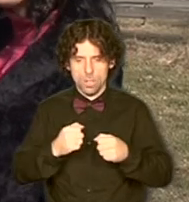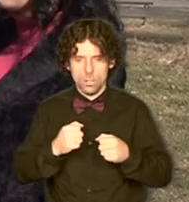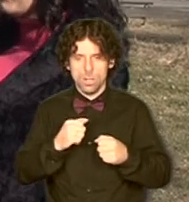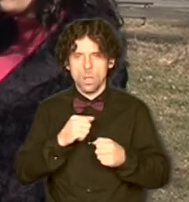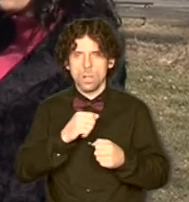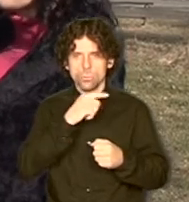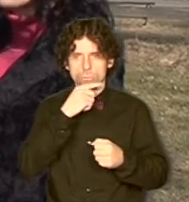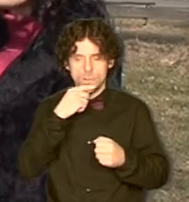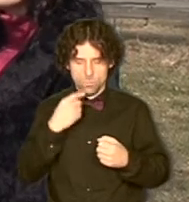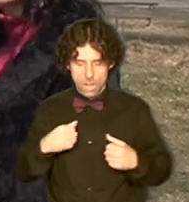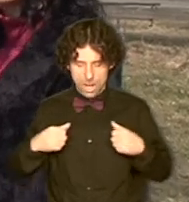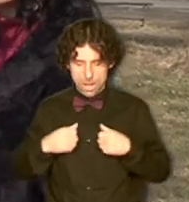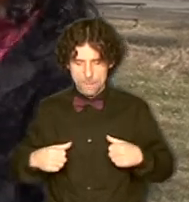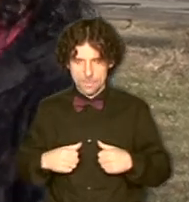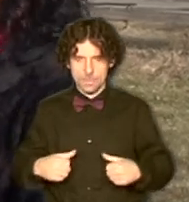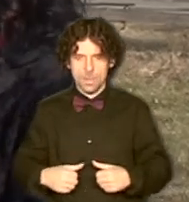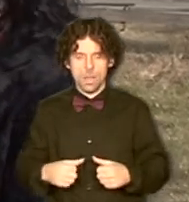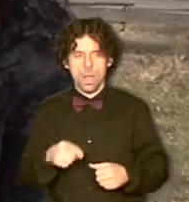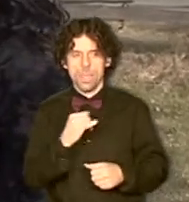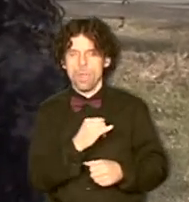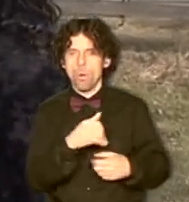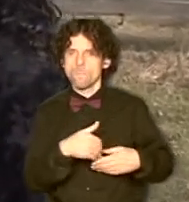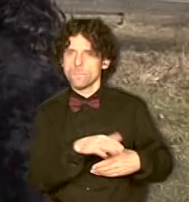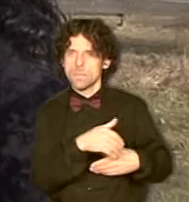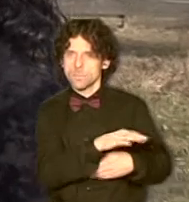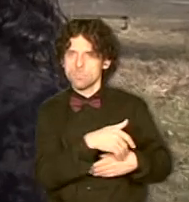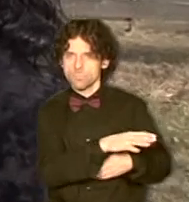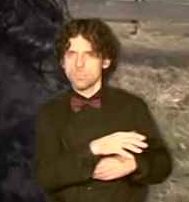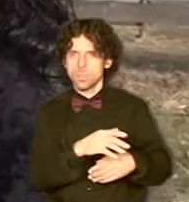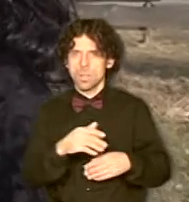czerwoną kamizelkę zazwyczaj i był po prostu wypędzany z kościoła.